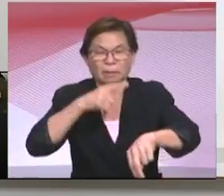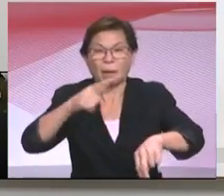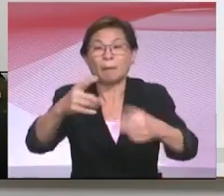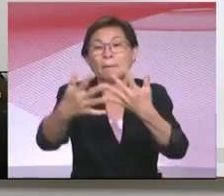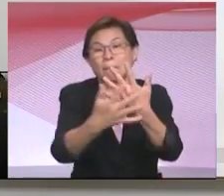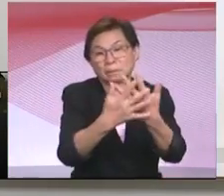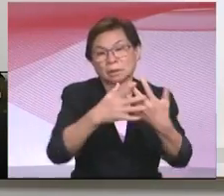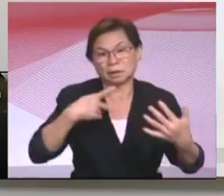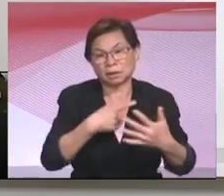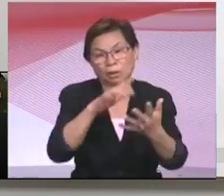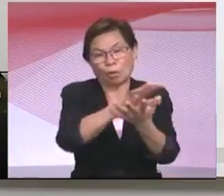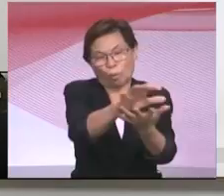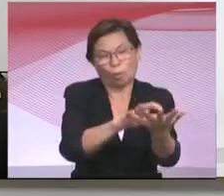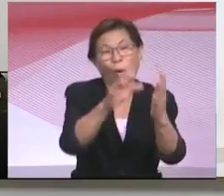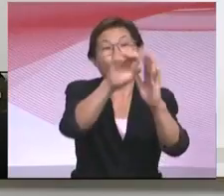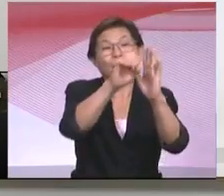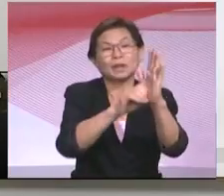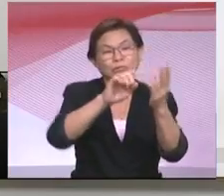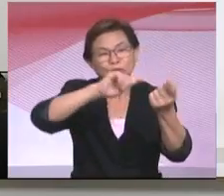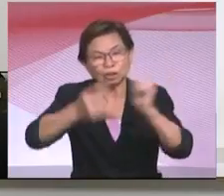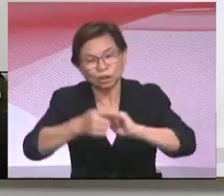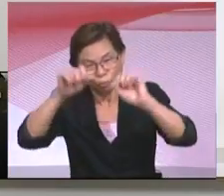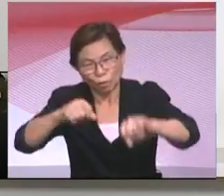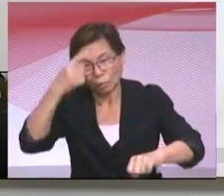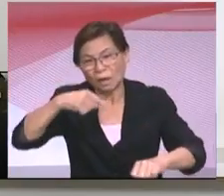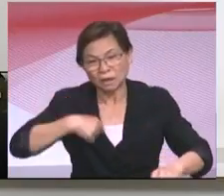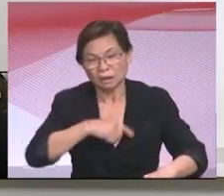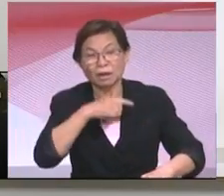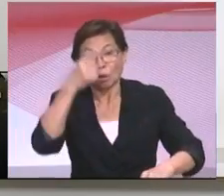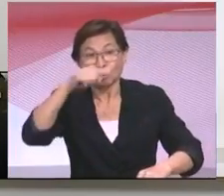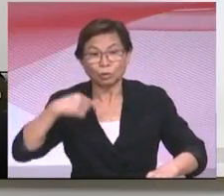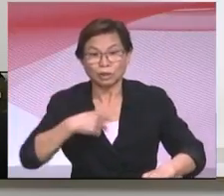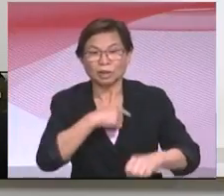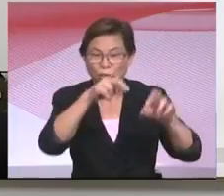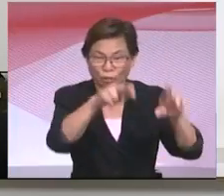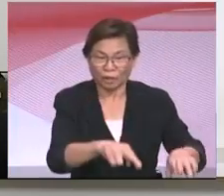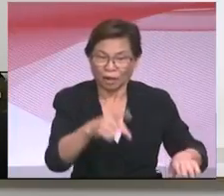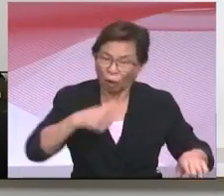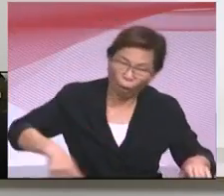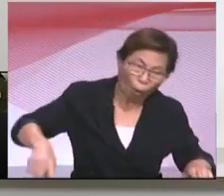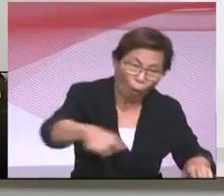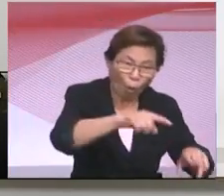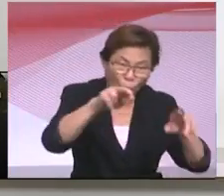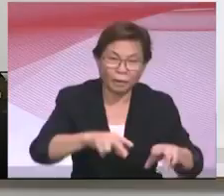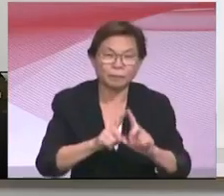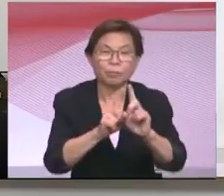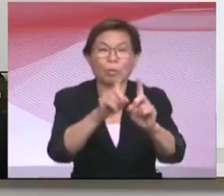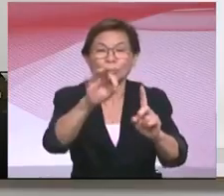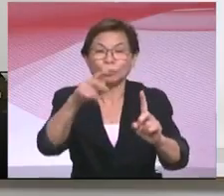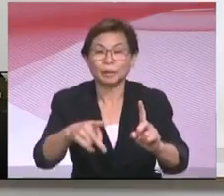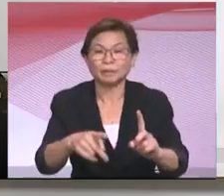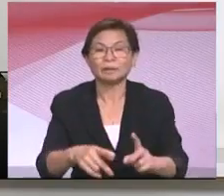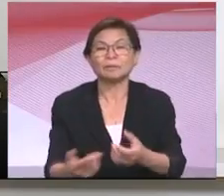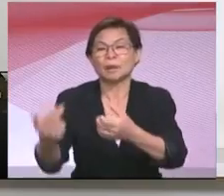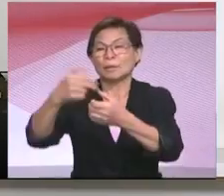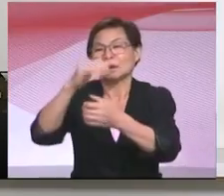boleh menggubal ordinan ini bagi kita memastikan rakyat patuh pada SOP, terutamanya